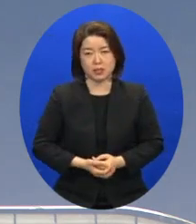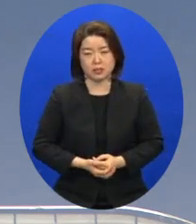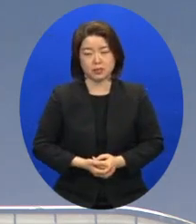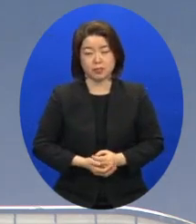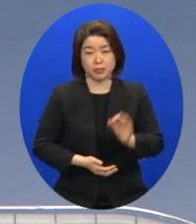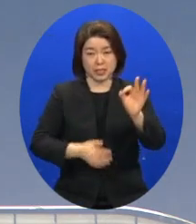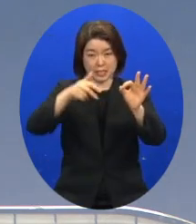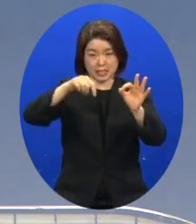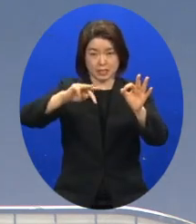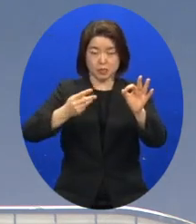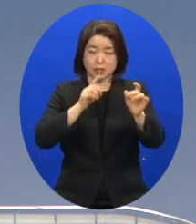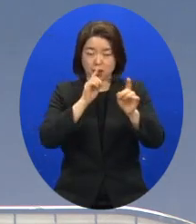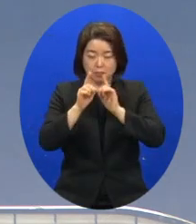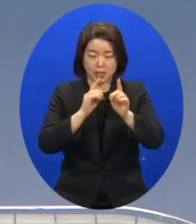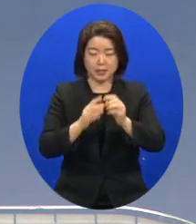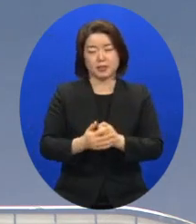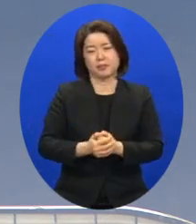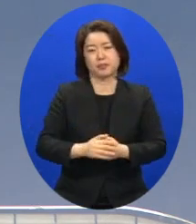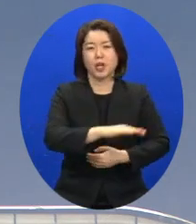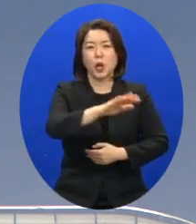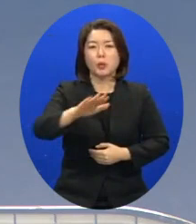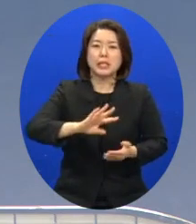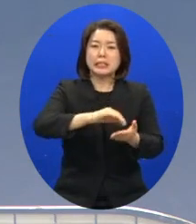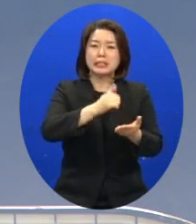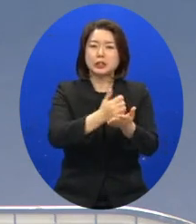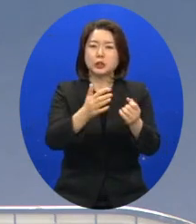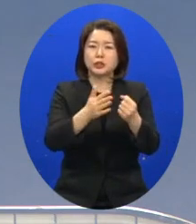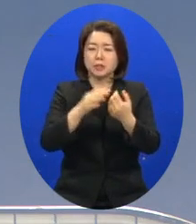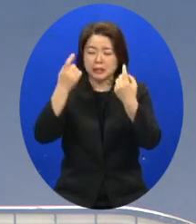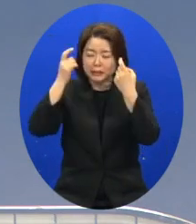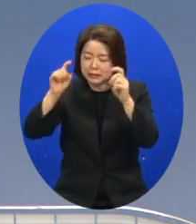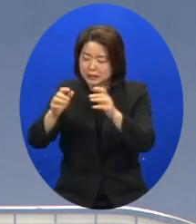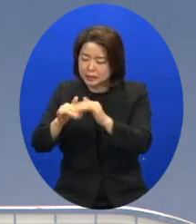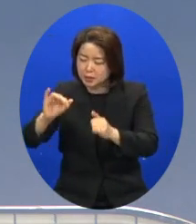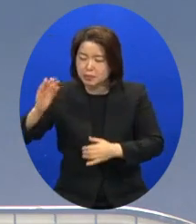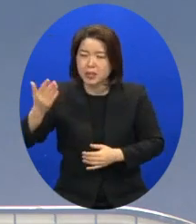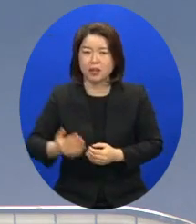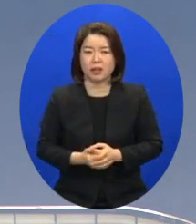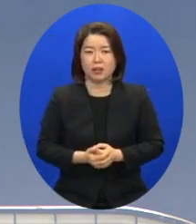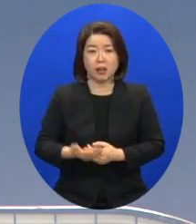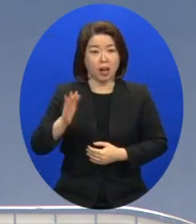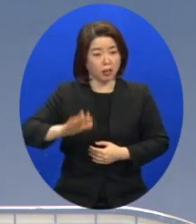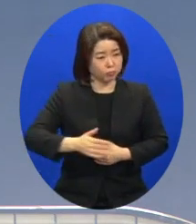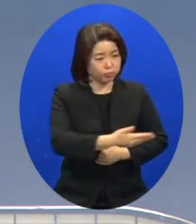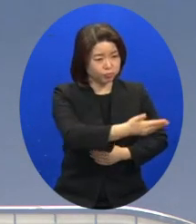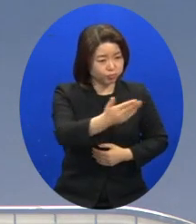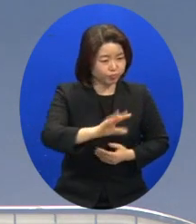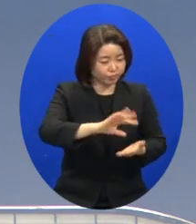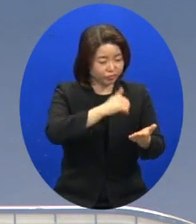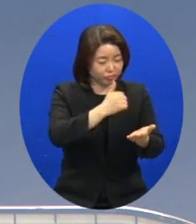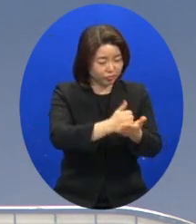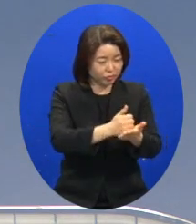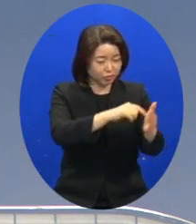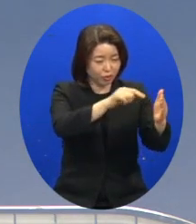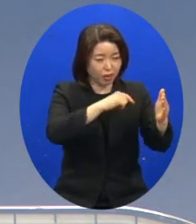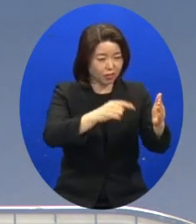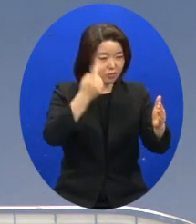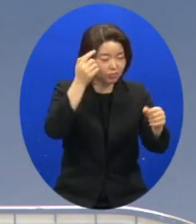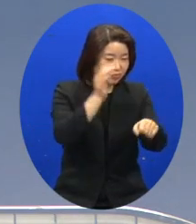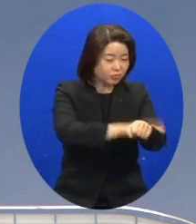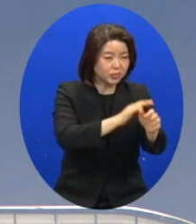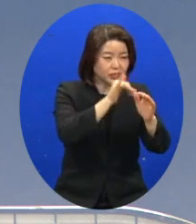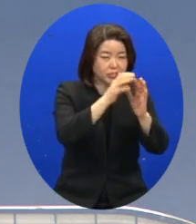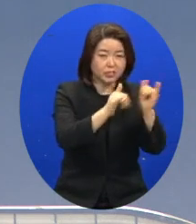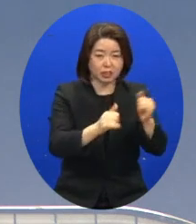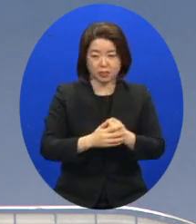10절 말씀에 우리는 그리스도 때문에 오리 석은 사람이 되었지만 여러분은 그리스도 안에서 지 있는 사람이 되었습니다 우리는